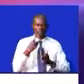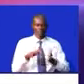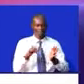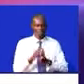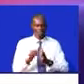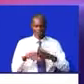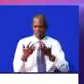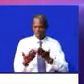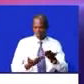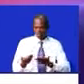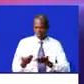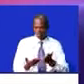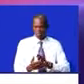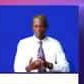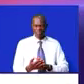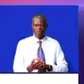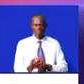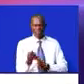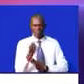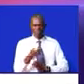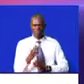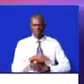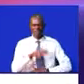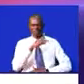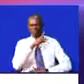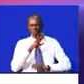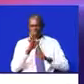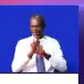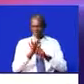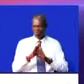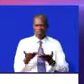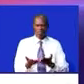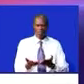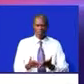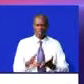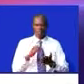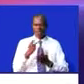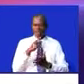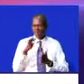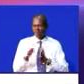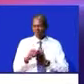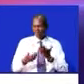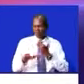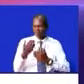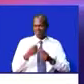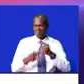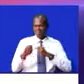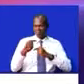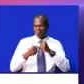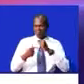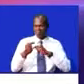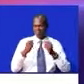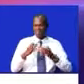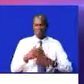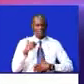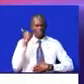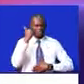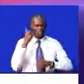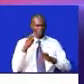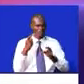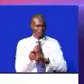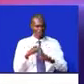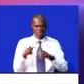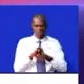giuse ne rodinye kendo chiro ne ro chido sidiang ma maendi gi luwo ni kidek kelo negi tuoche geko maricho